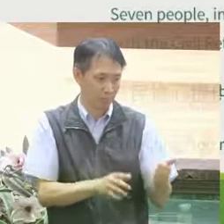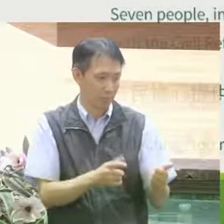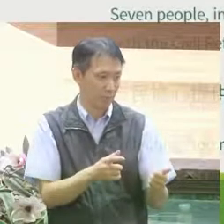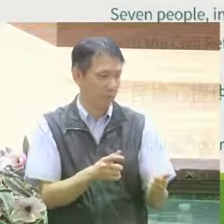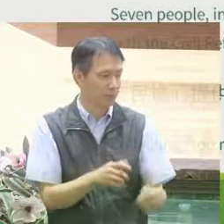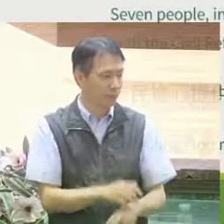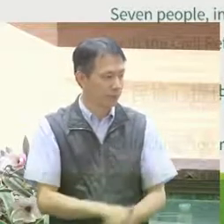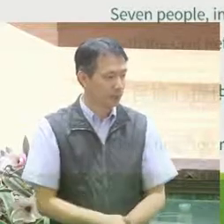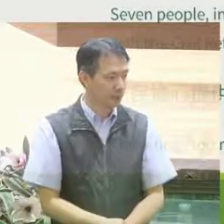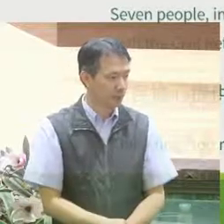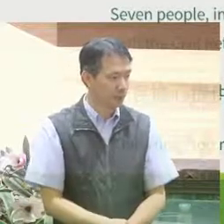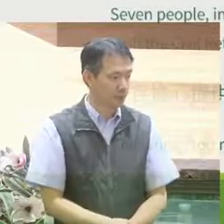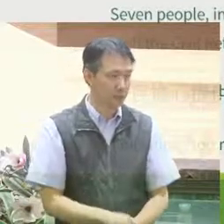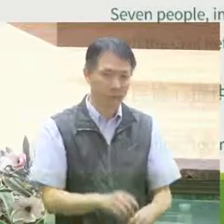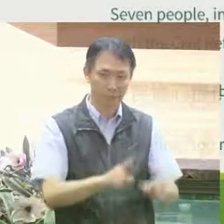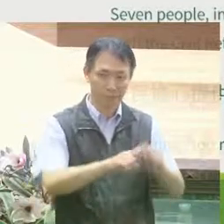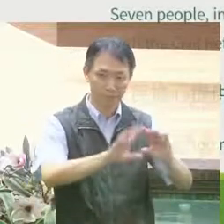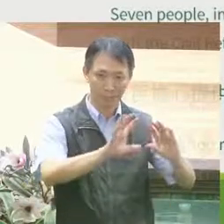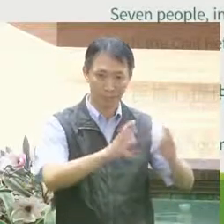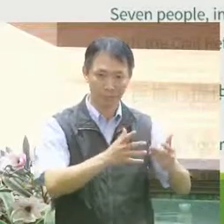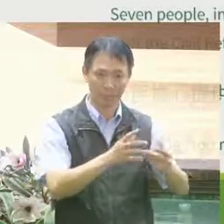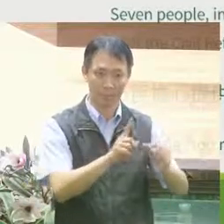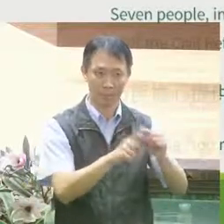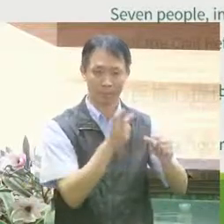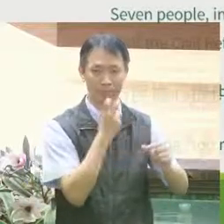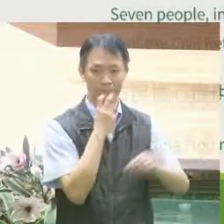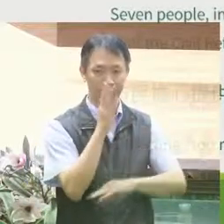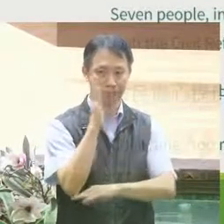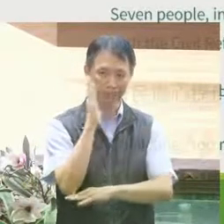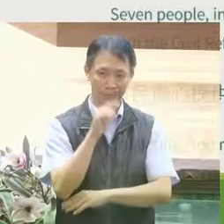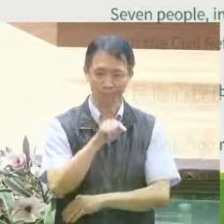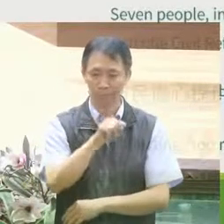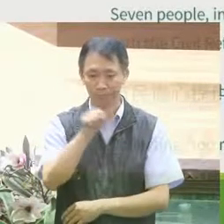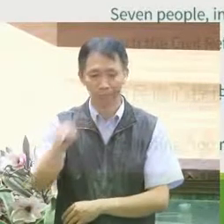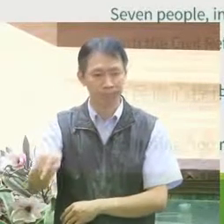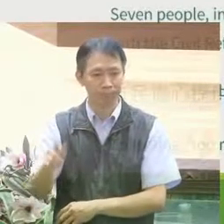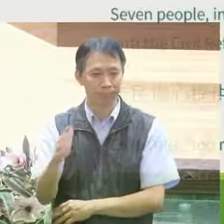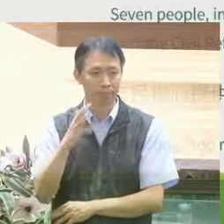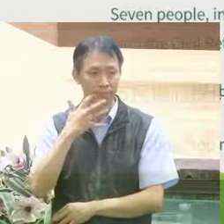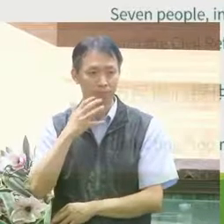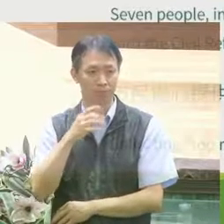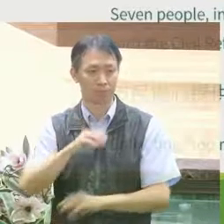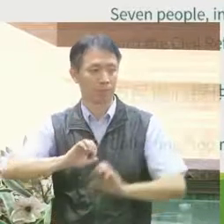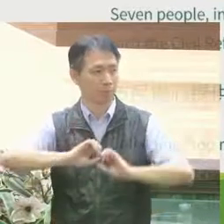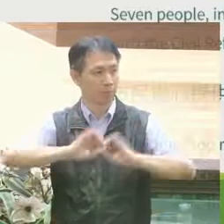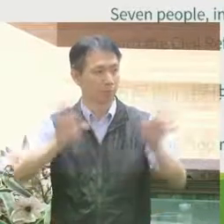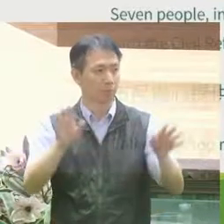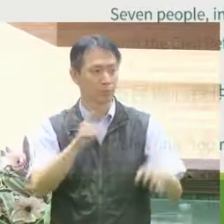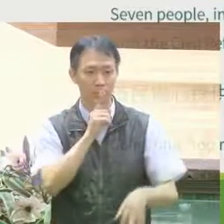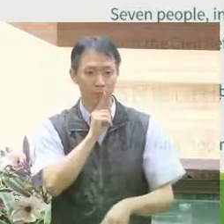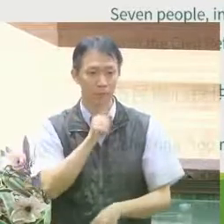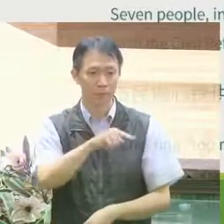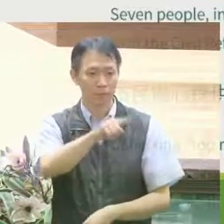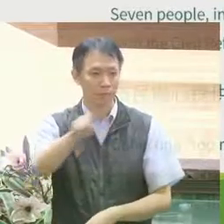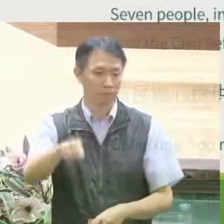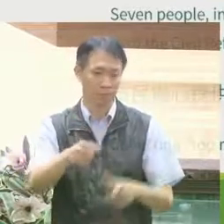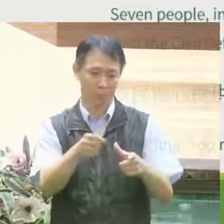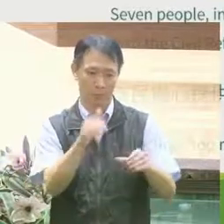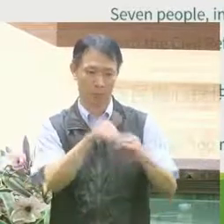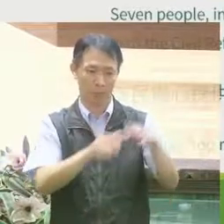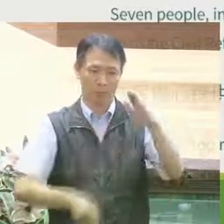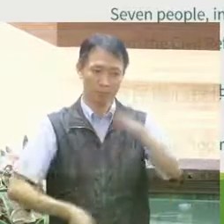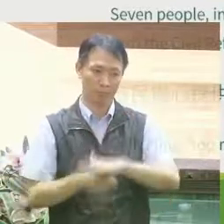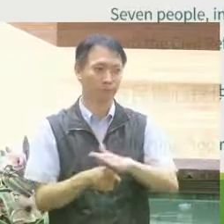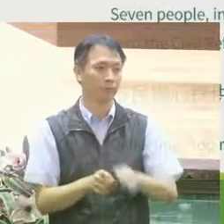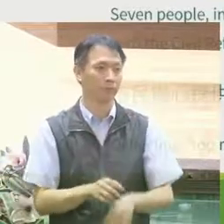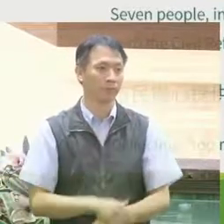小，中国中央政府驻澳门的机构罕有发表声明指控民间公投违法，